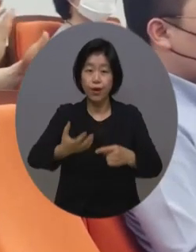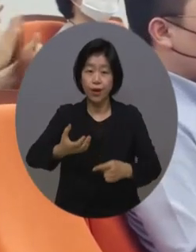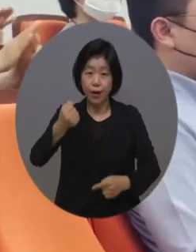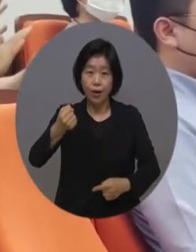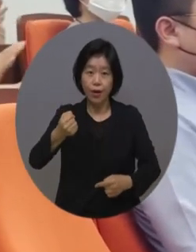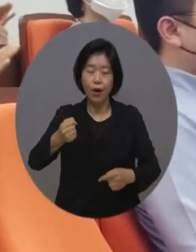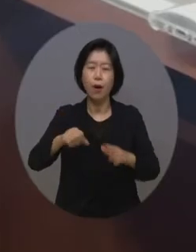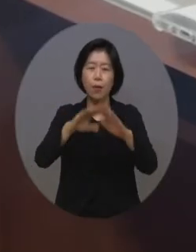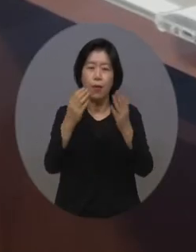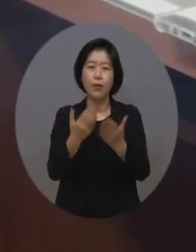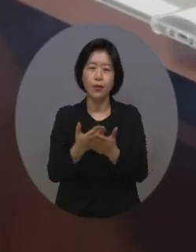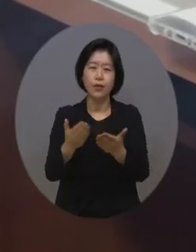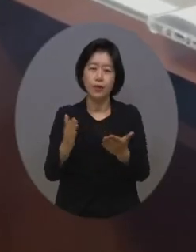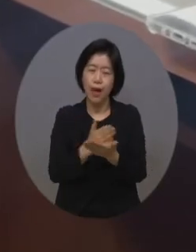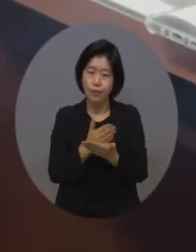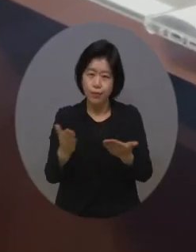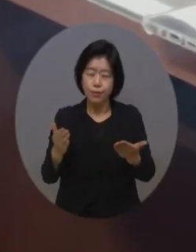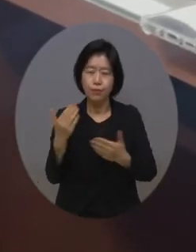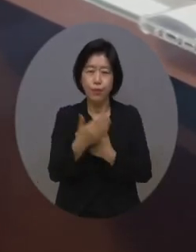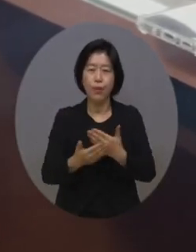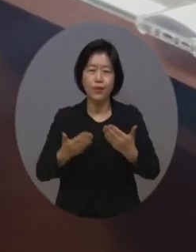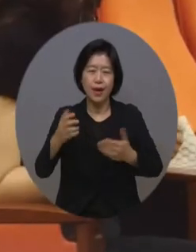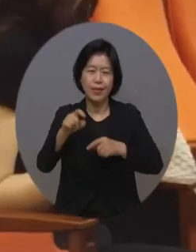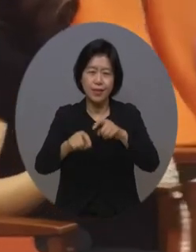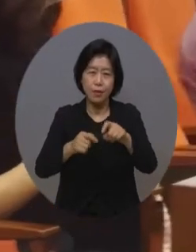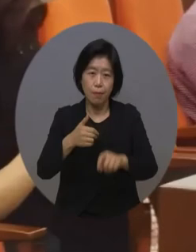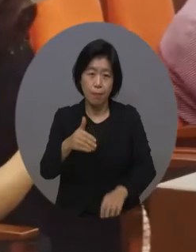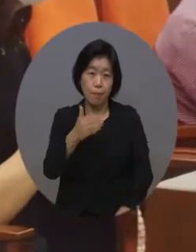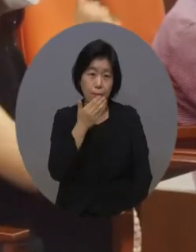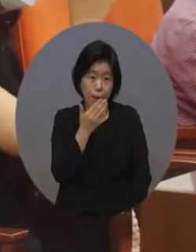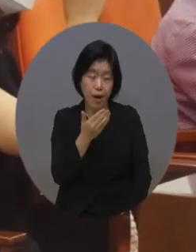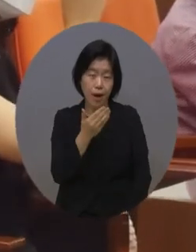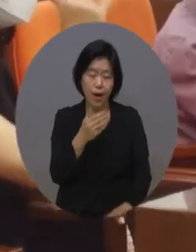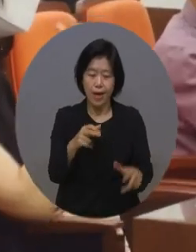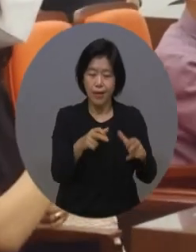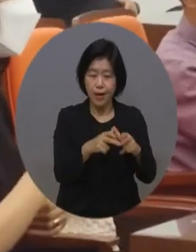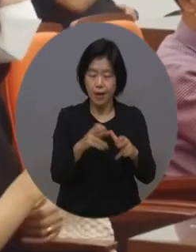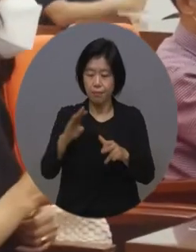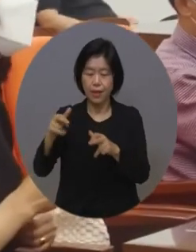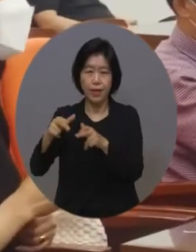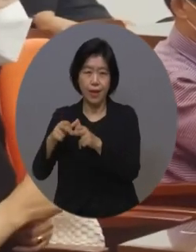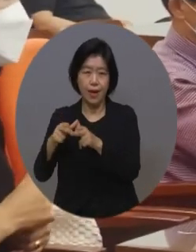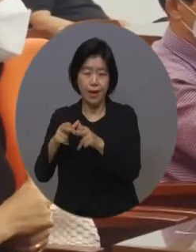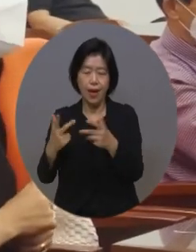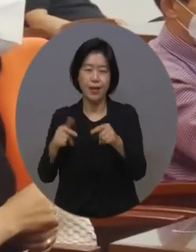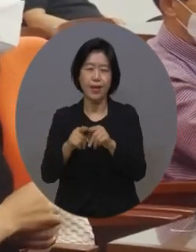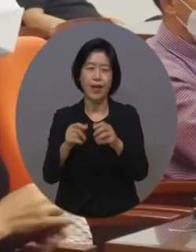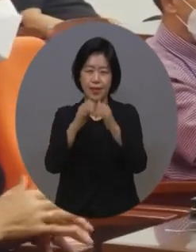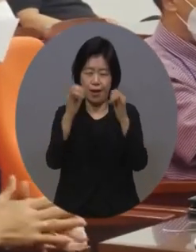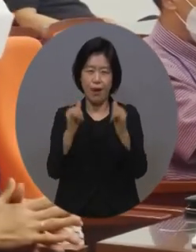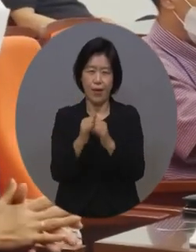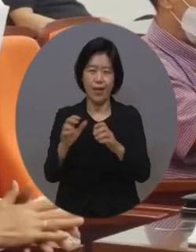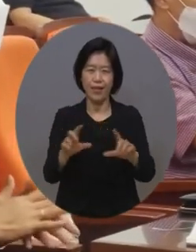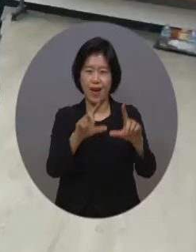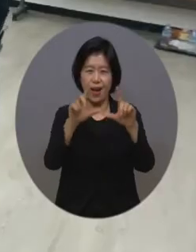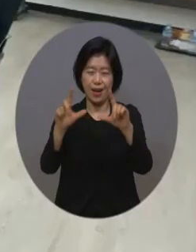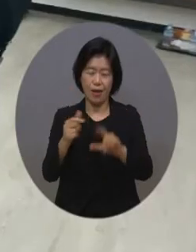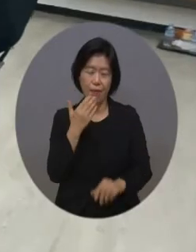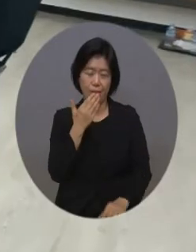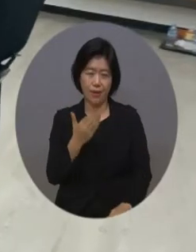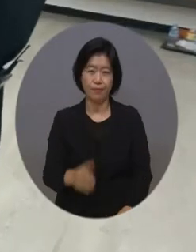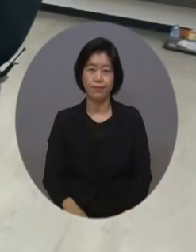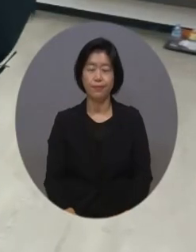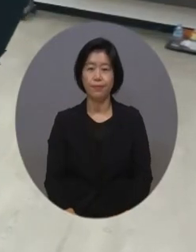나눔과 봉사를 실천하고 장애인과 비장애인 사회를 좁혀 나갈 수 있기를 기대해봅니다. 지금까지 복지TV